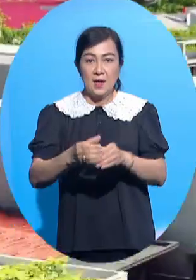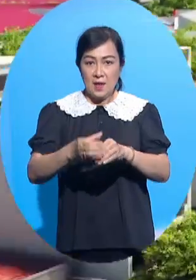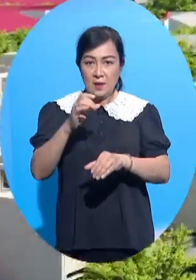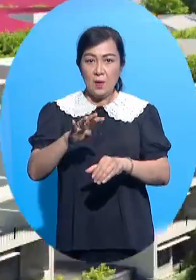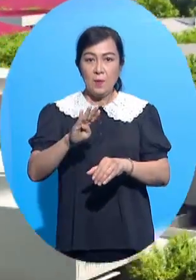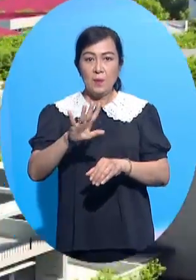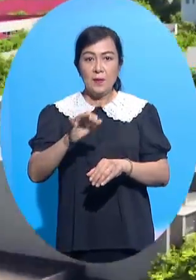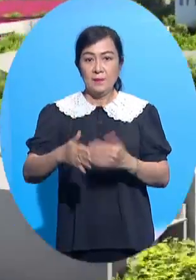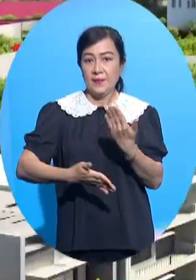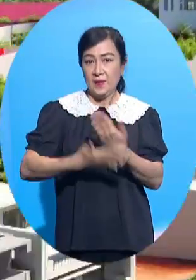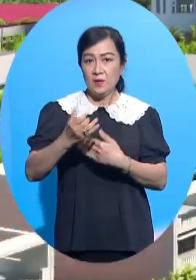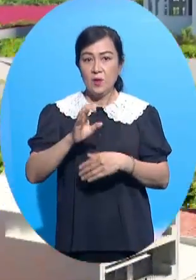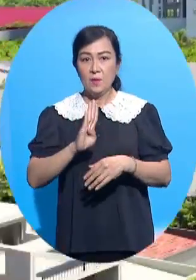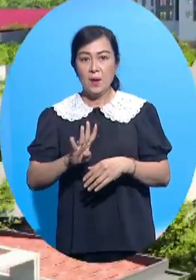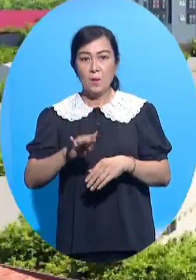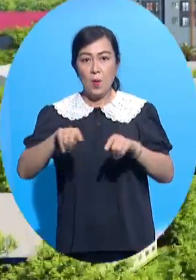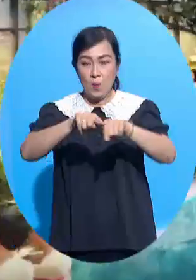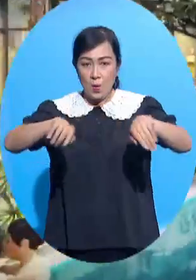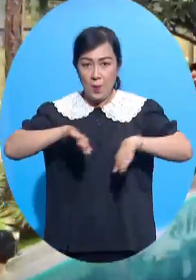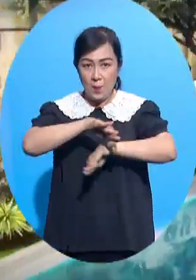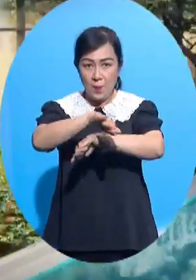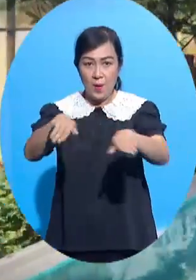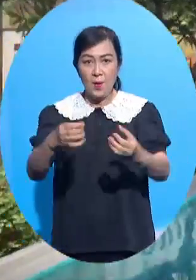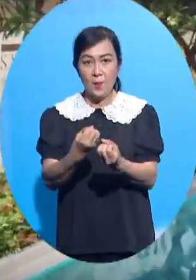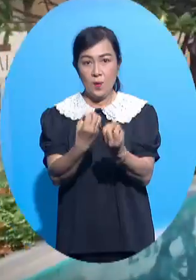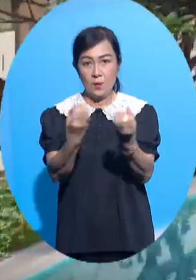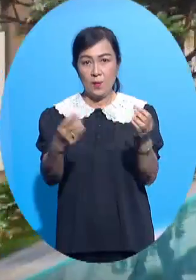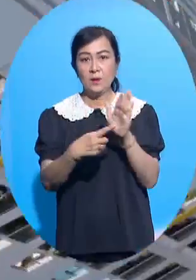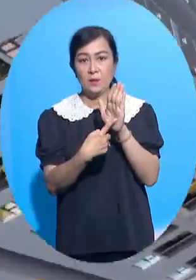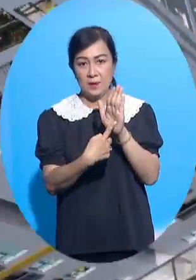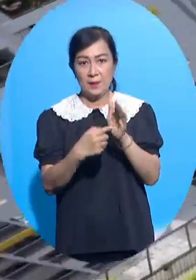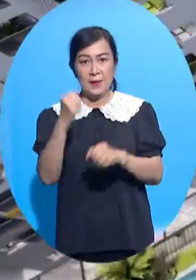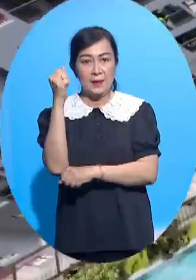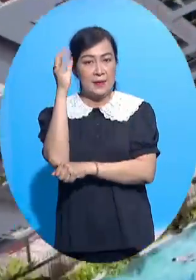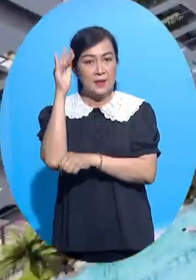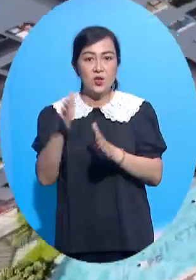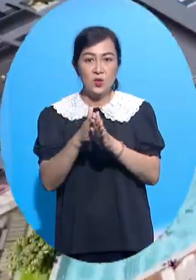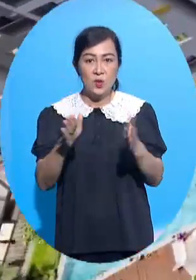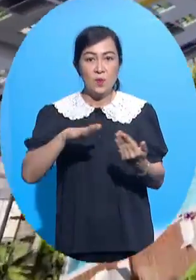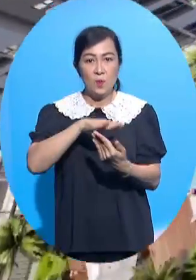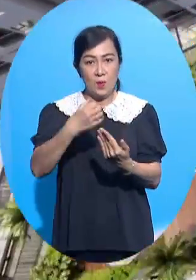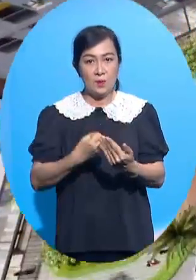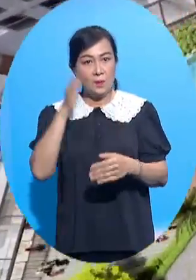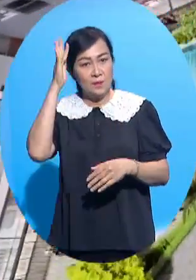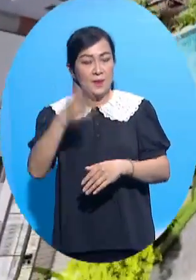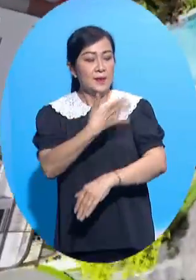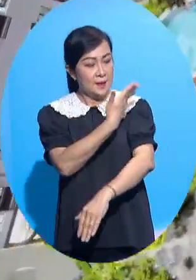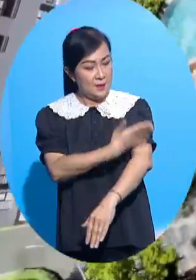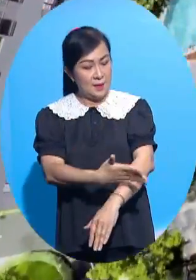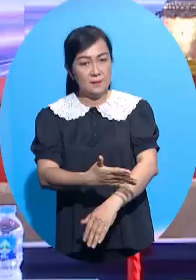trên 45 tiện ích, đối bật với 4 hồ bơi tại khu quảng trường trung tâm, mật độ cây xanh lớn, tạo môi trường sống xanh, trong